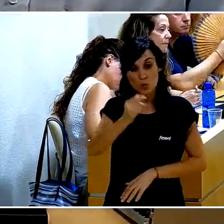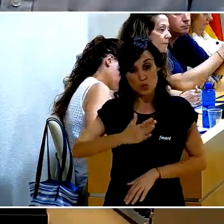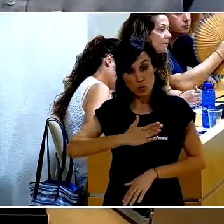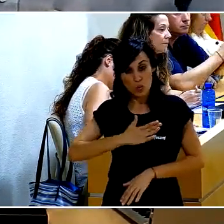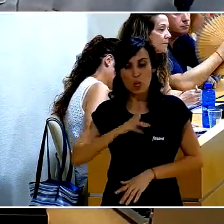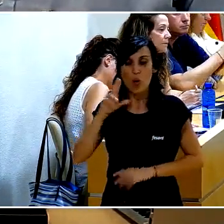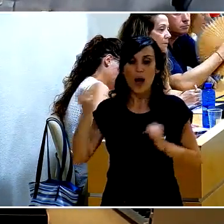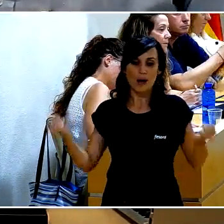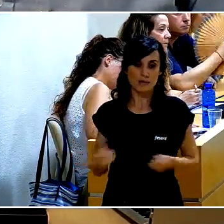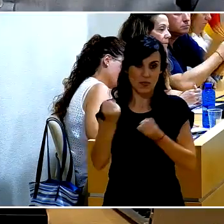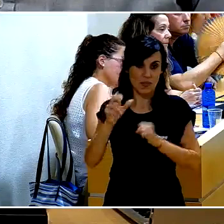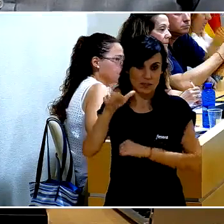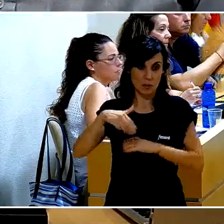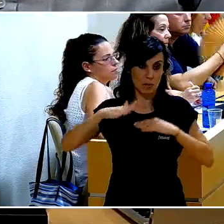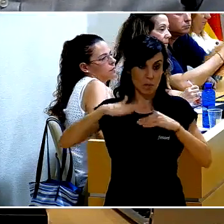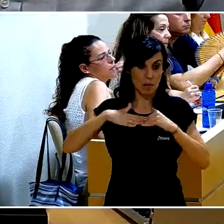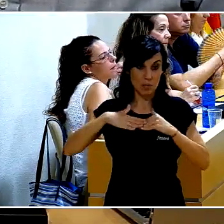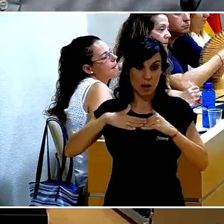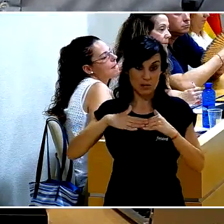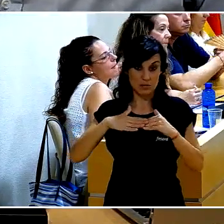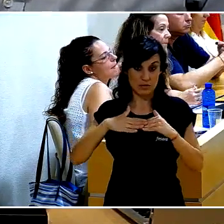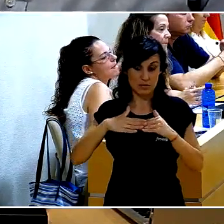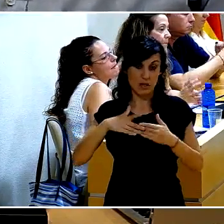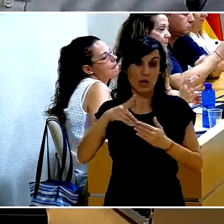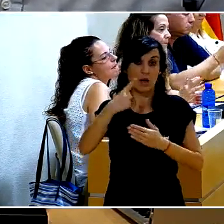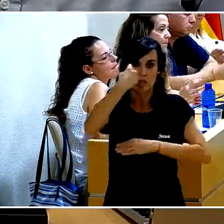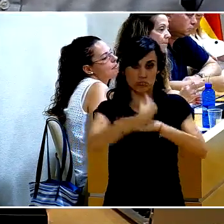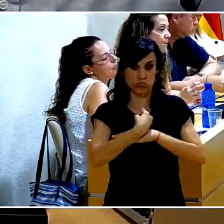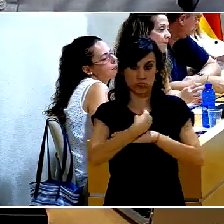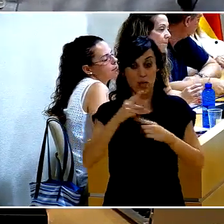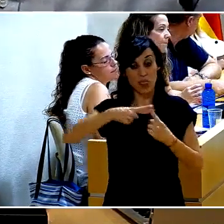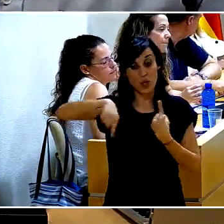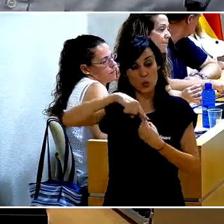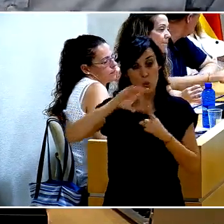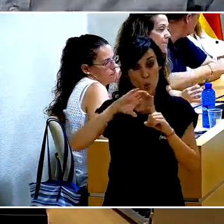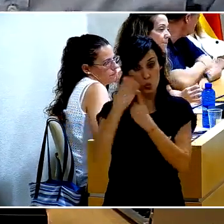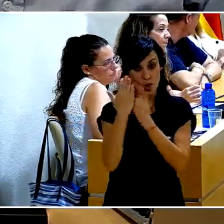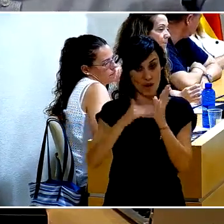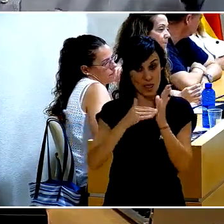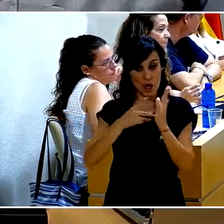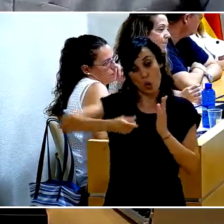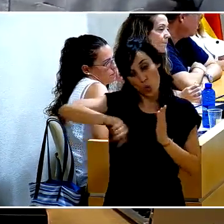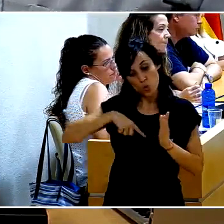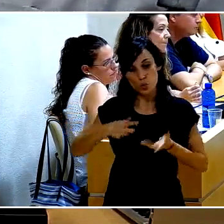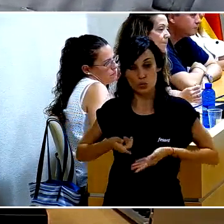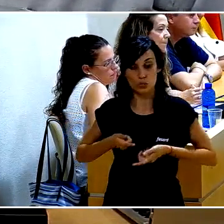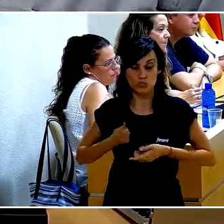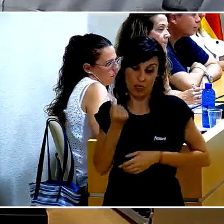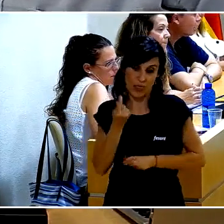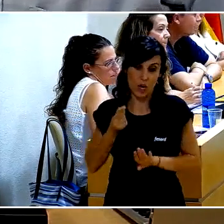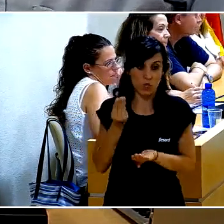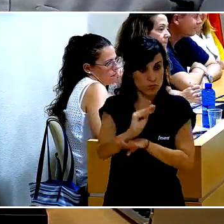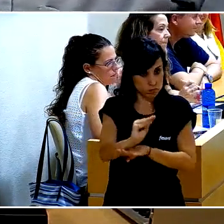més activitats de les mínimes que ens exigeix el circuit cultural valencià aportar a nosaltres els diners. Això